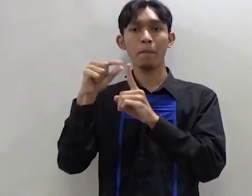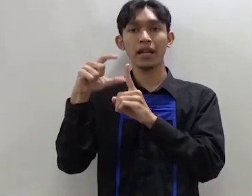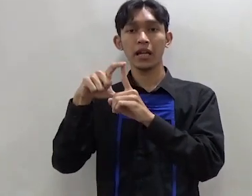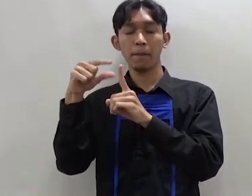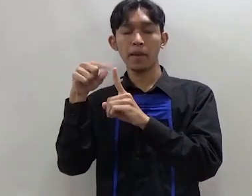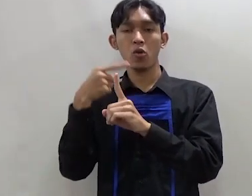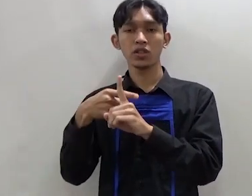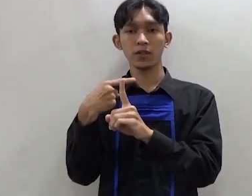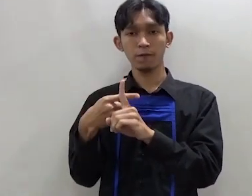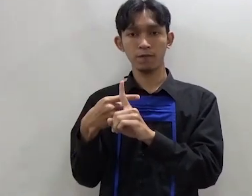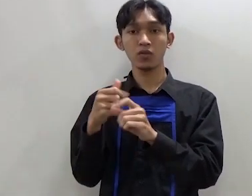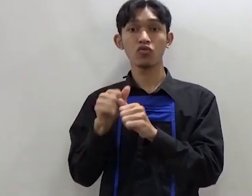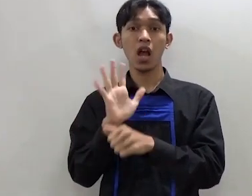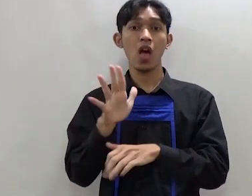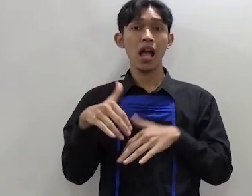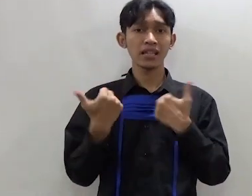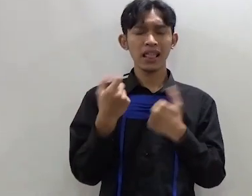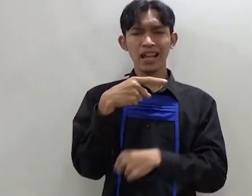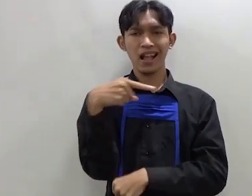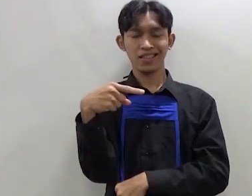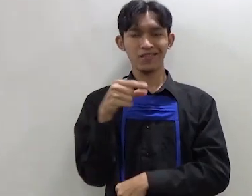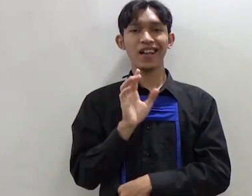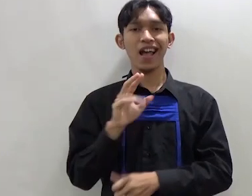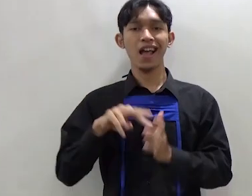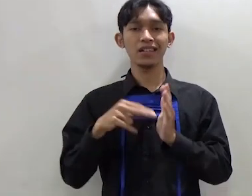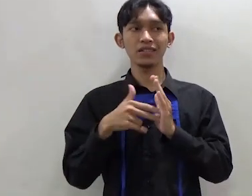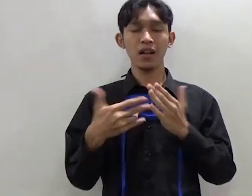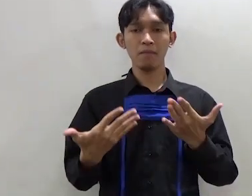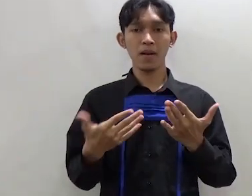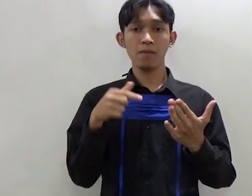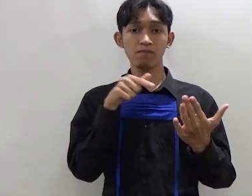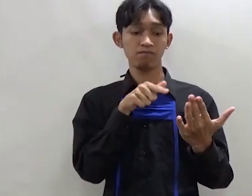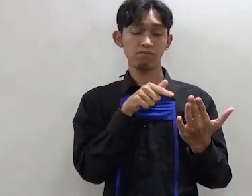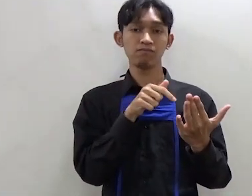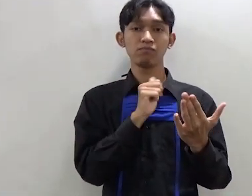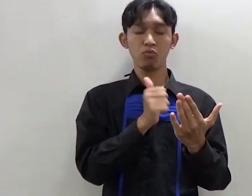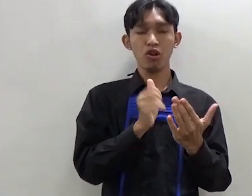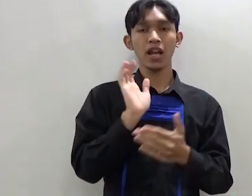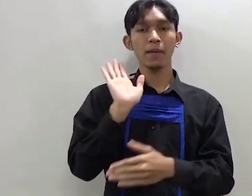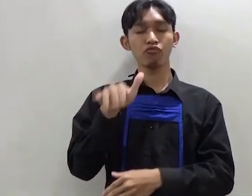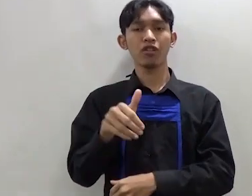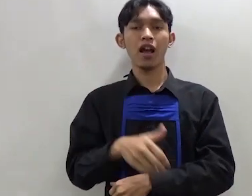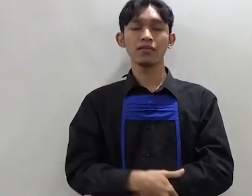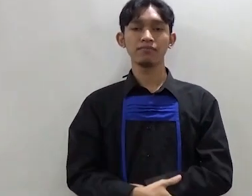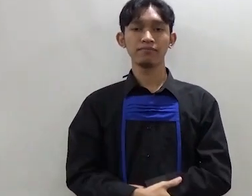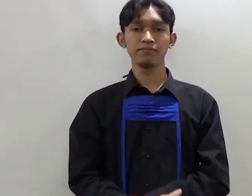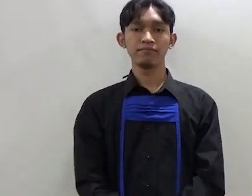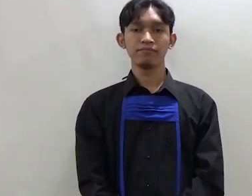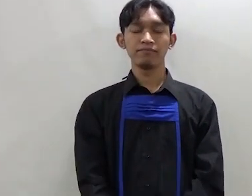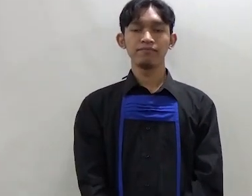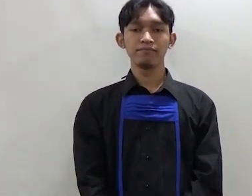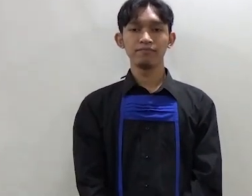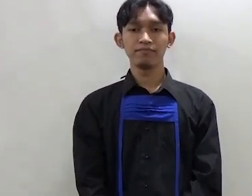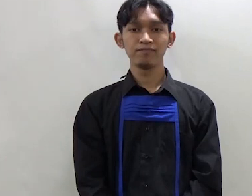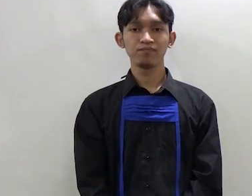ke yang pertama 30 rumah sakit rujukan COVID-19 di DIY, kemudian yang